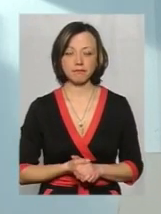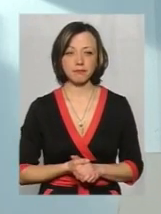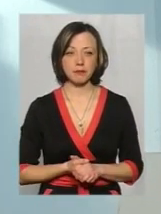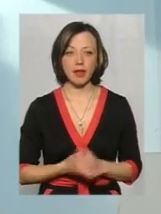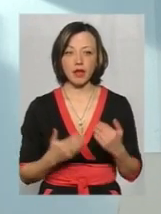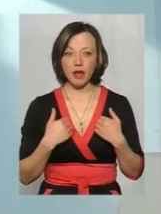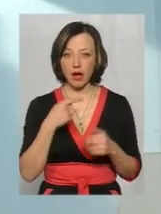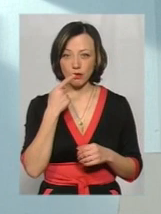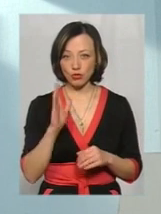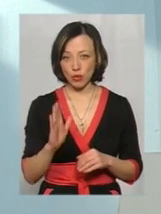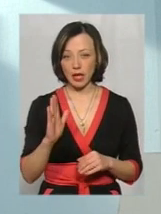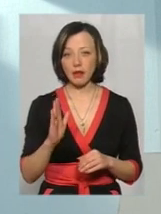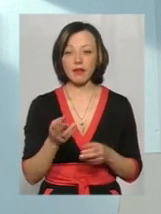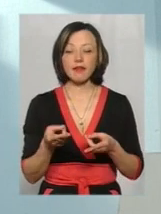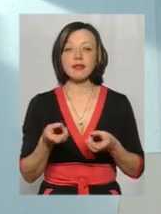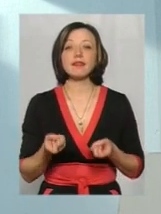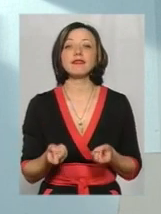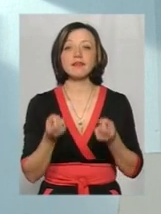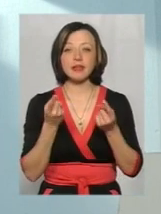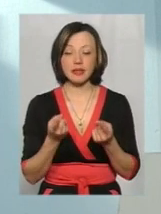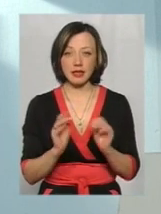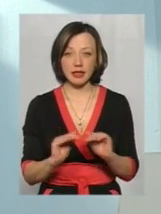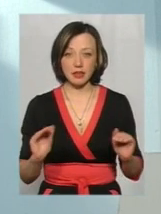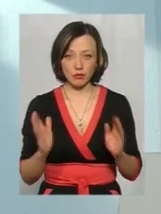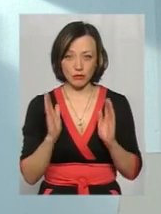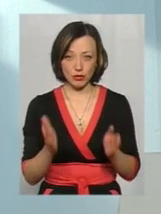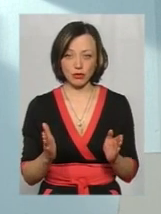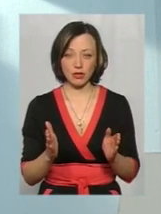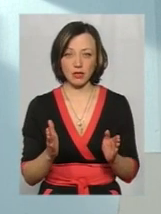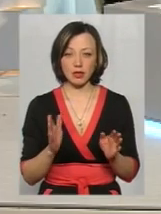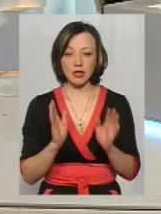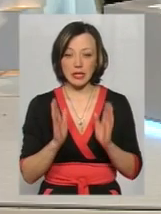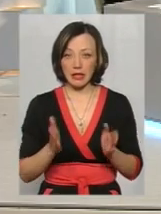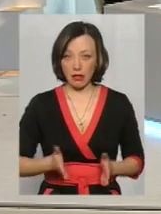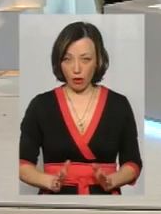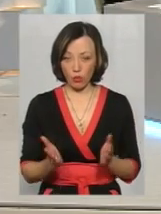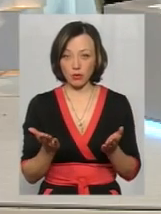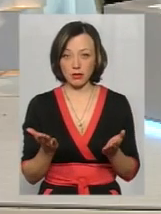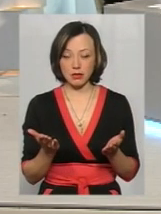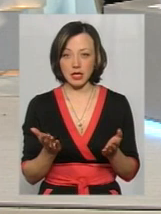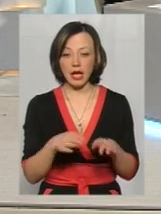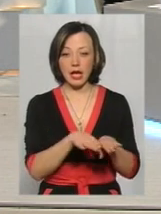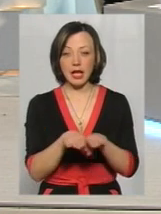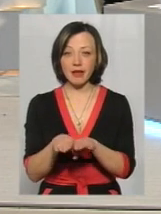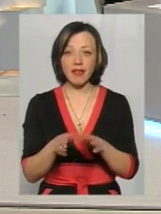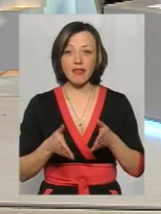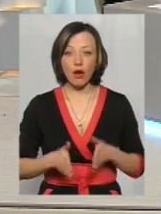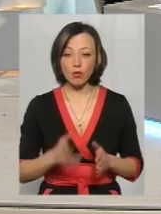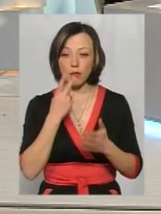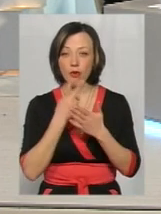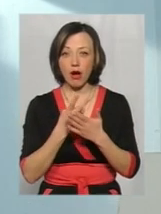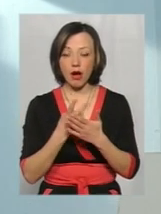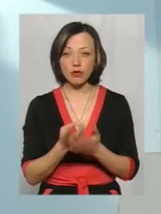Я кажу, ну, теоретично, де можуть з'явитися діти? Вони можуть лише народитися. Рівень народжуваності показує,